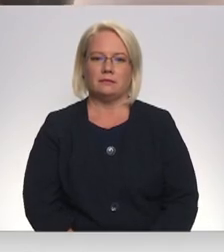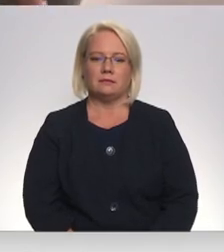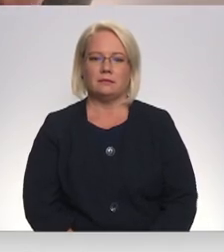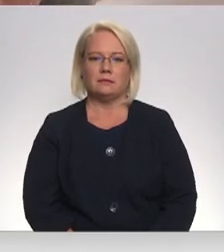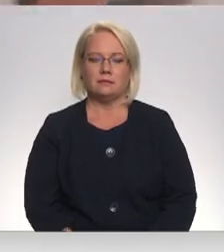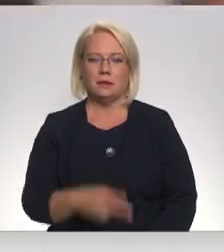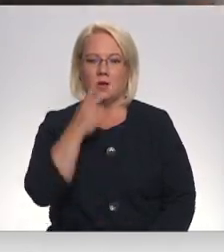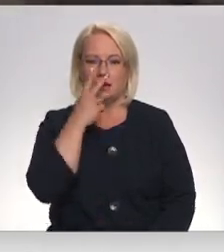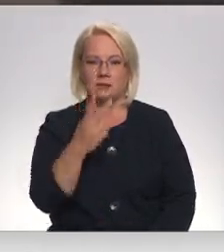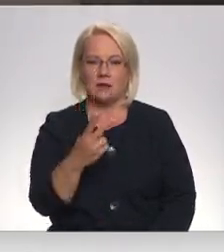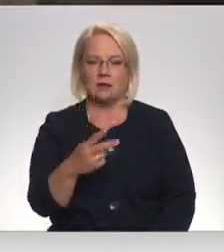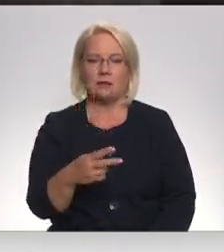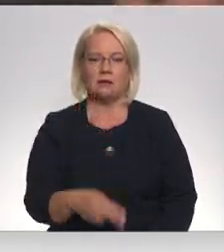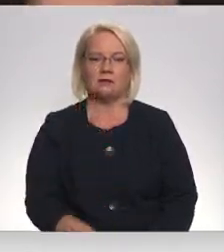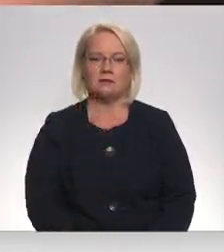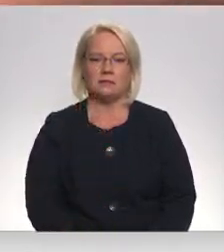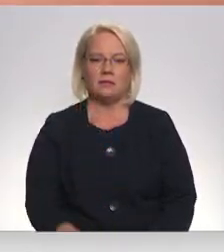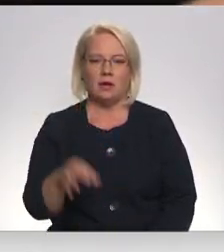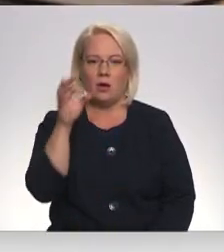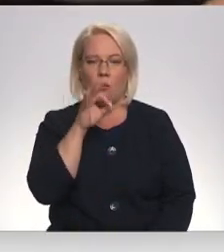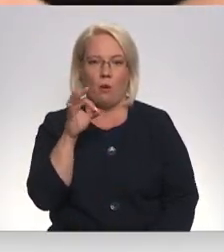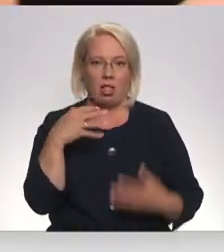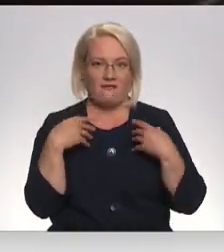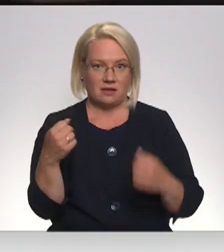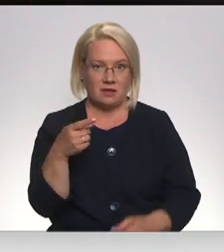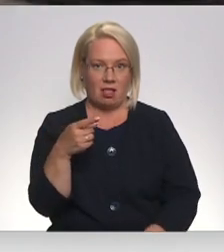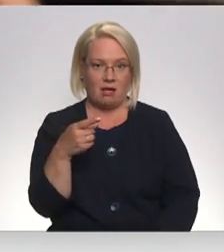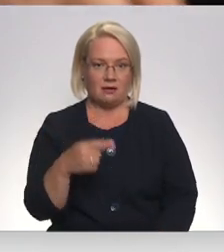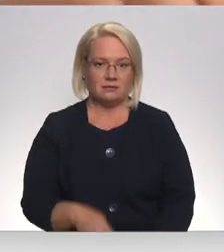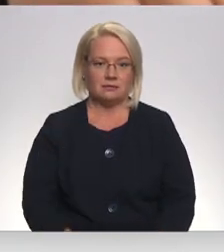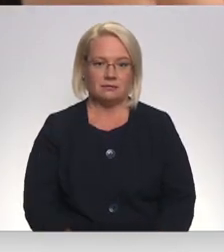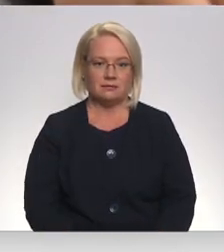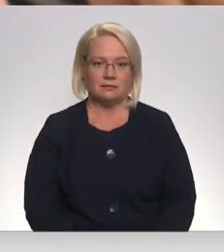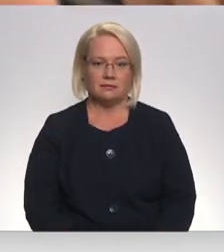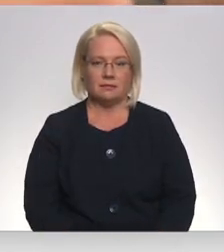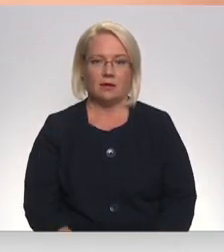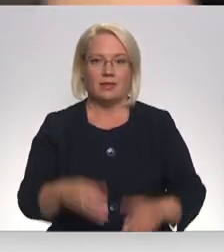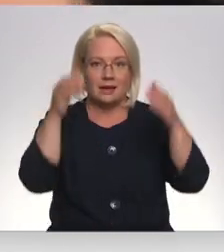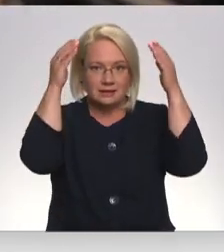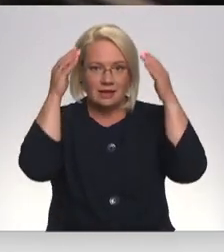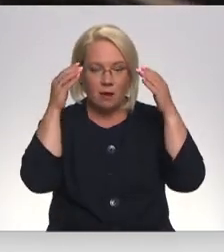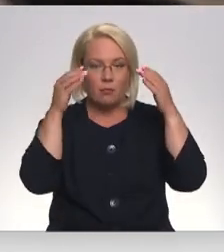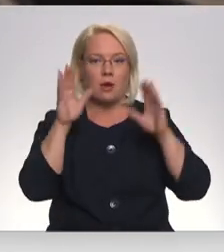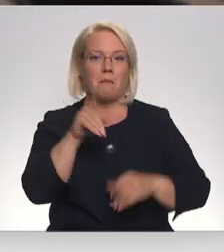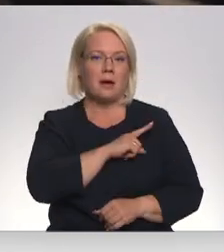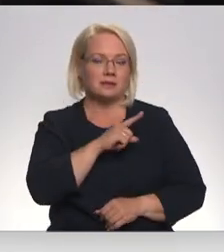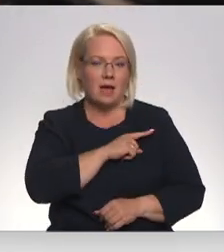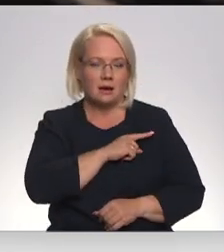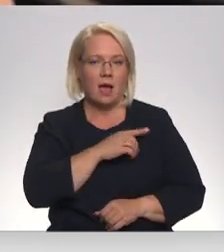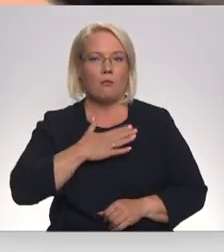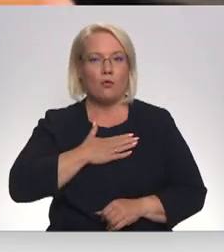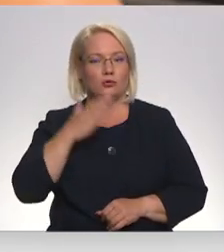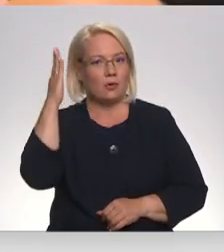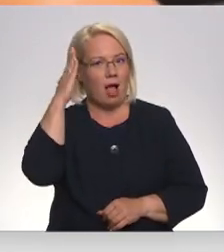Un skatāmies, paņem augšā, vai tā ola palaikam vai savas. Jā, tātad ķivere var pasargāt mūsu